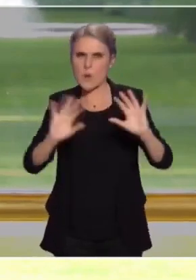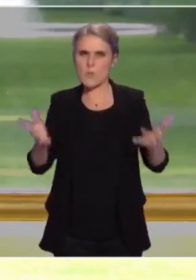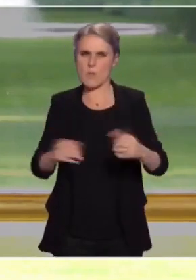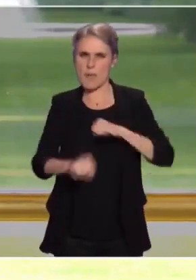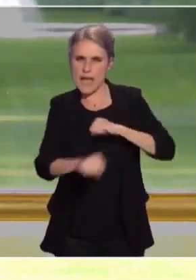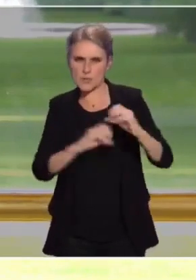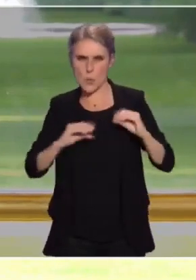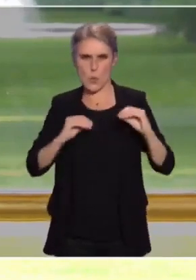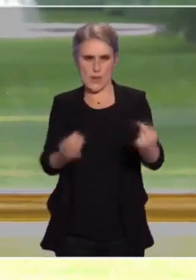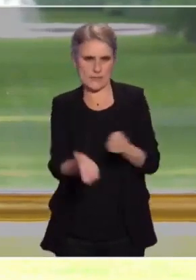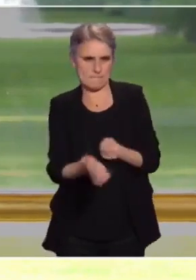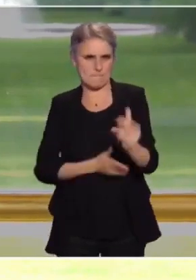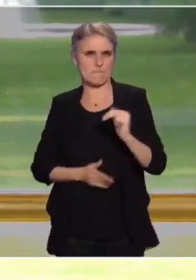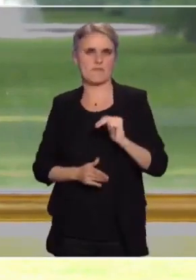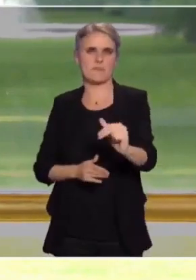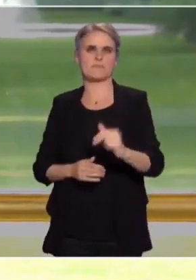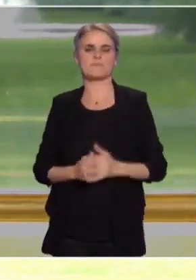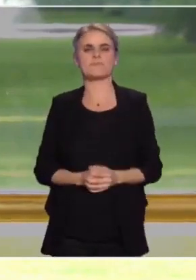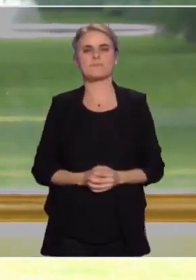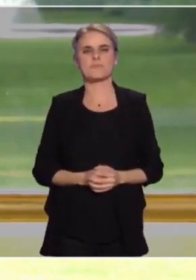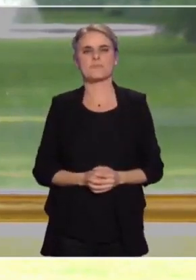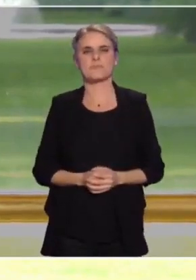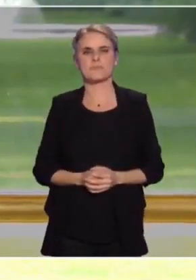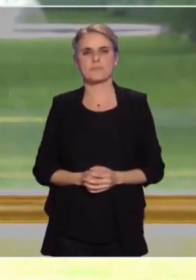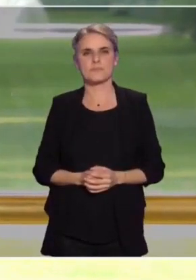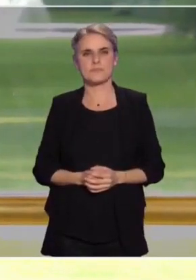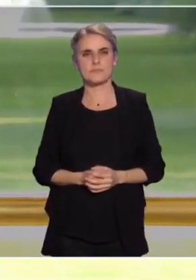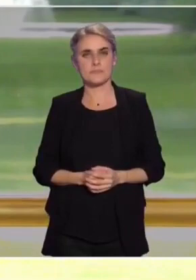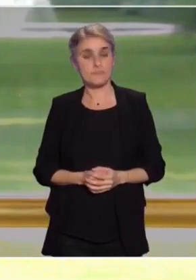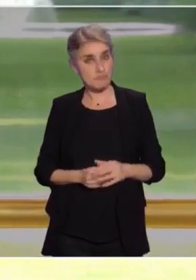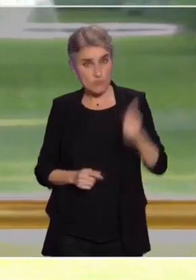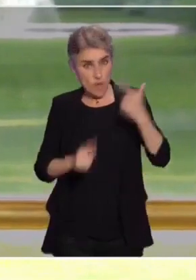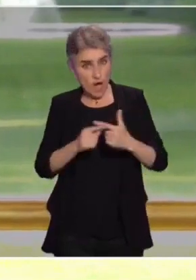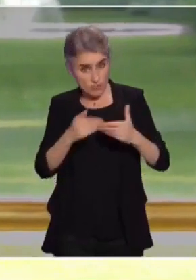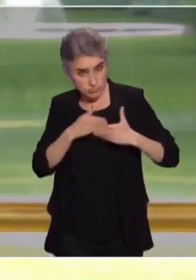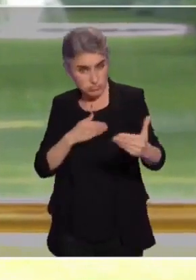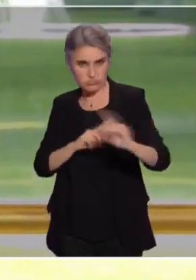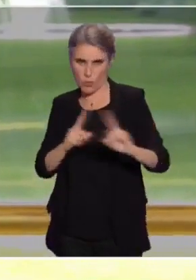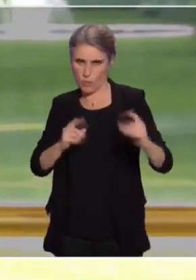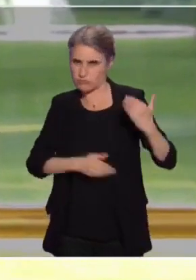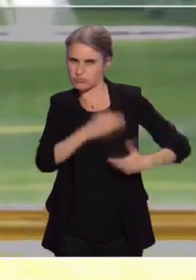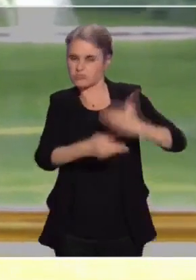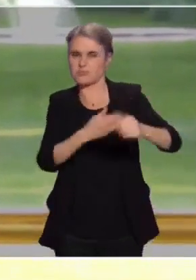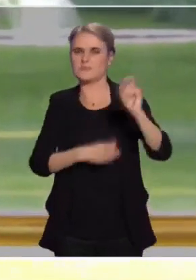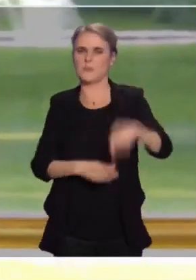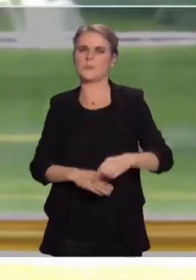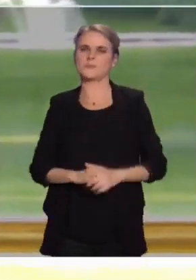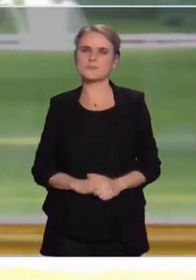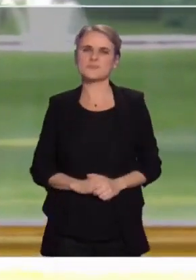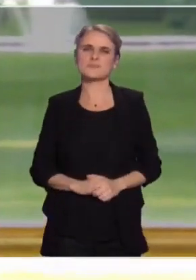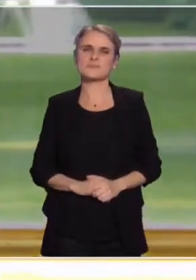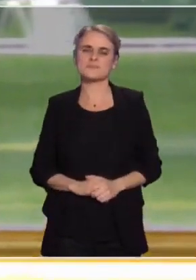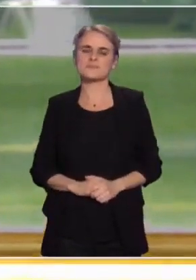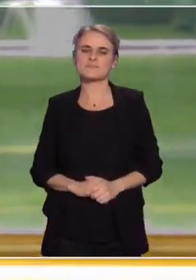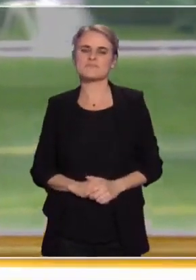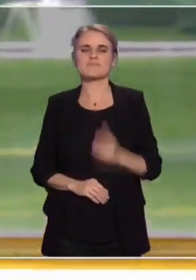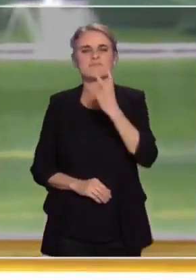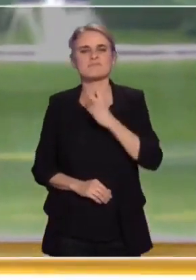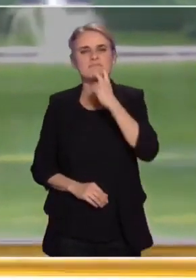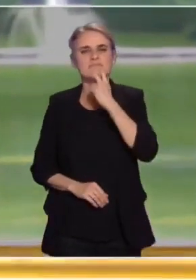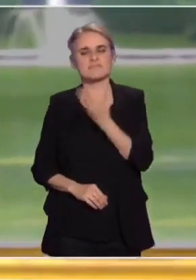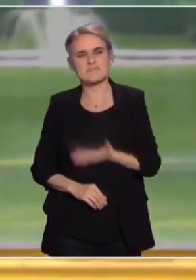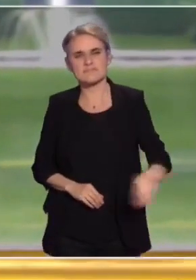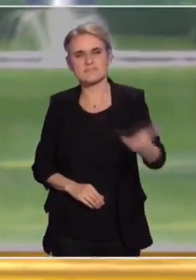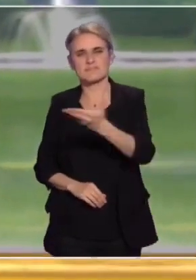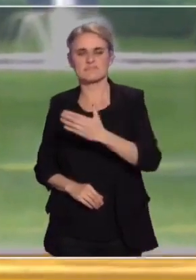premières actions et cela ne s'arrêtera pas mes chers compatriotes nous